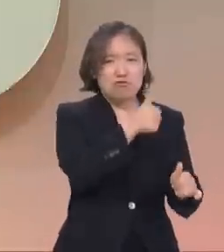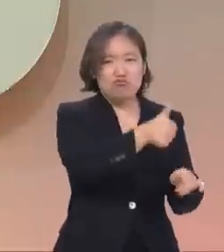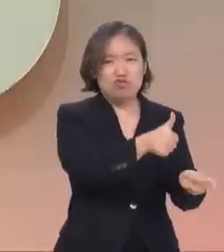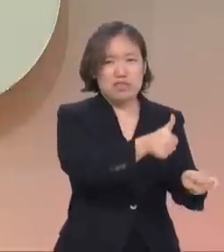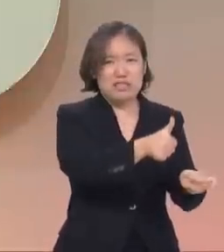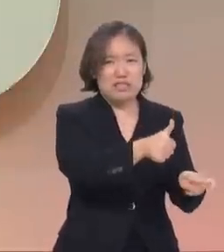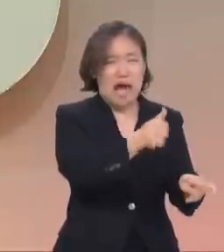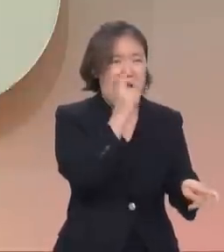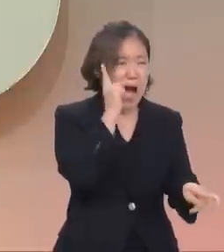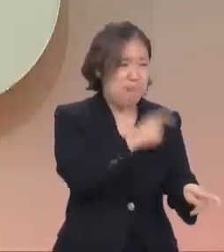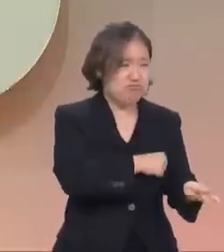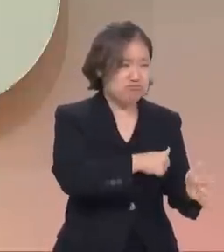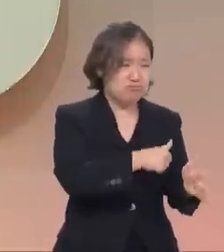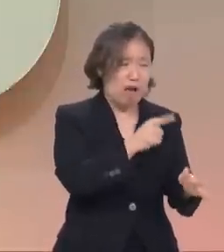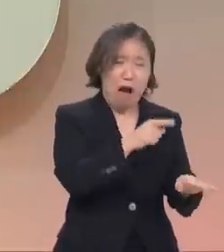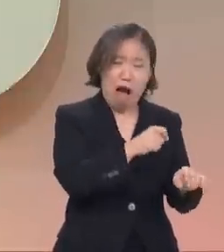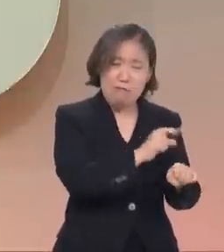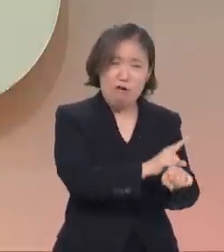다짜고짜